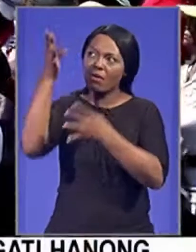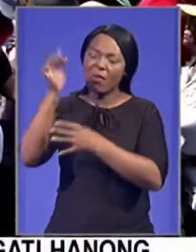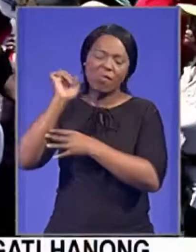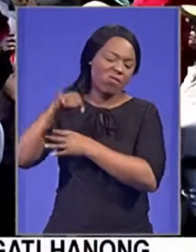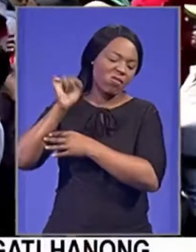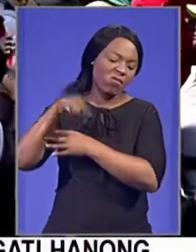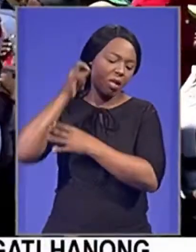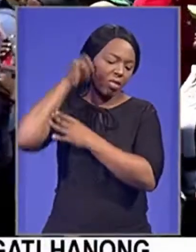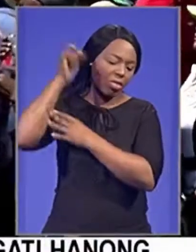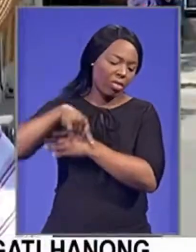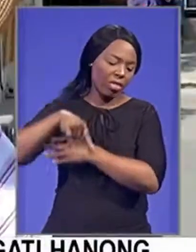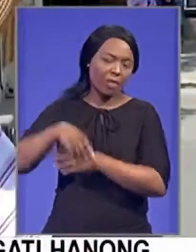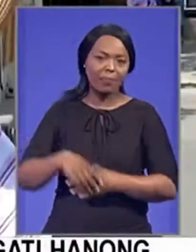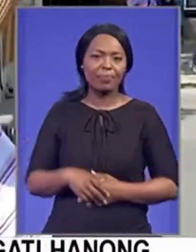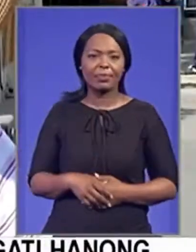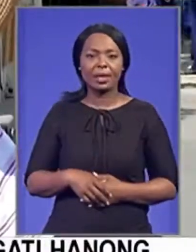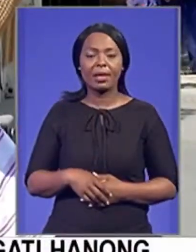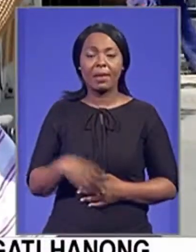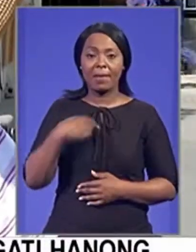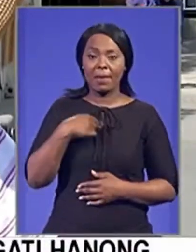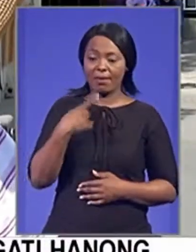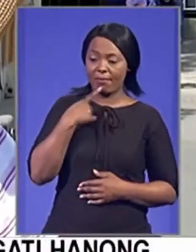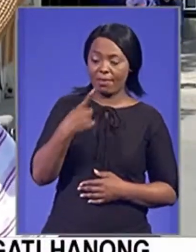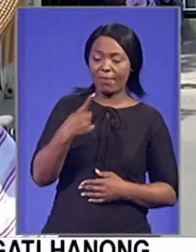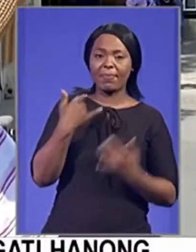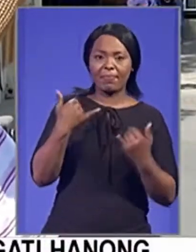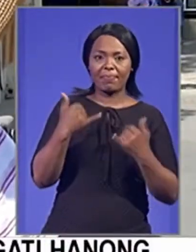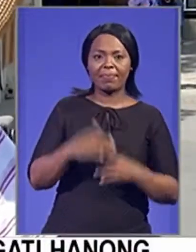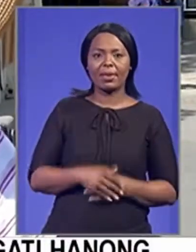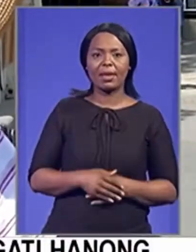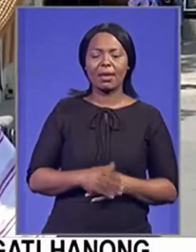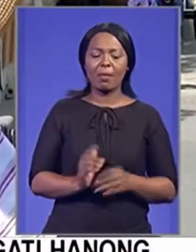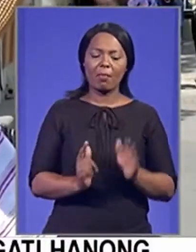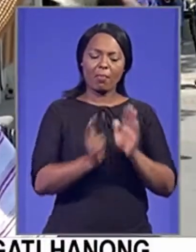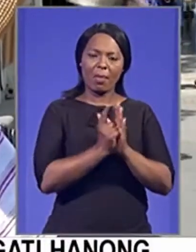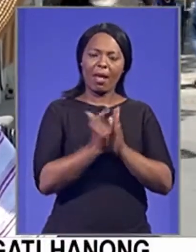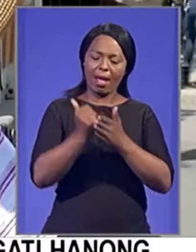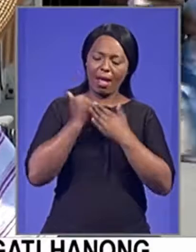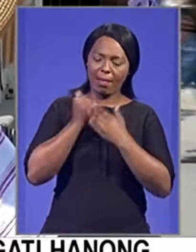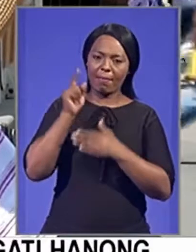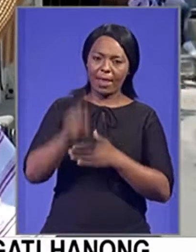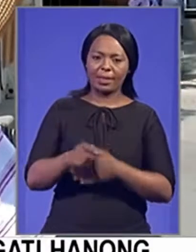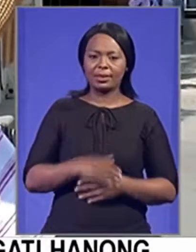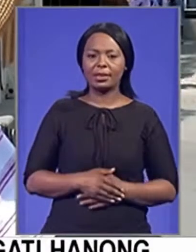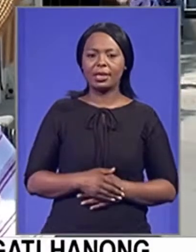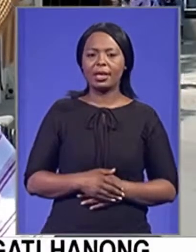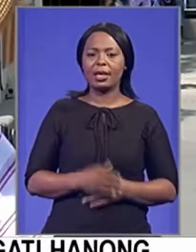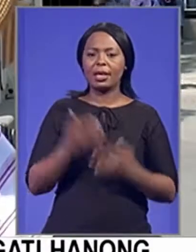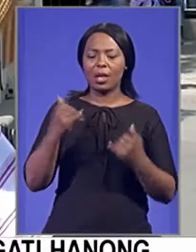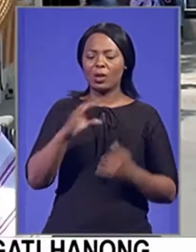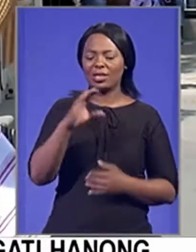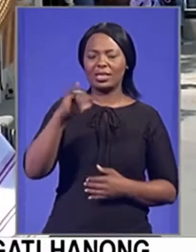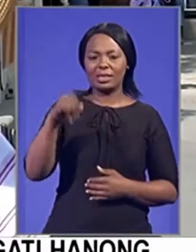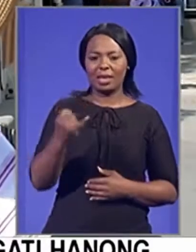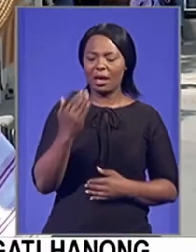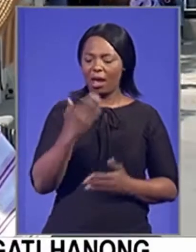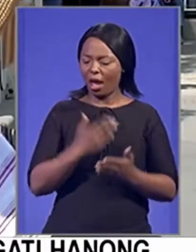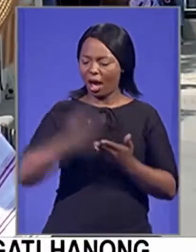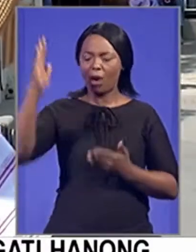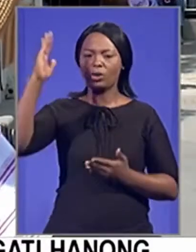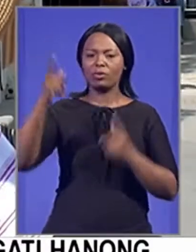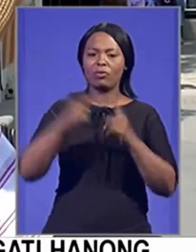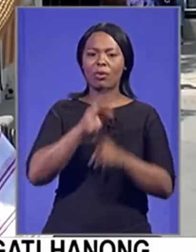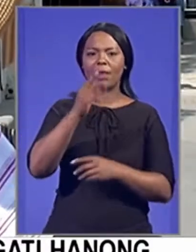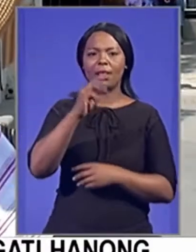yona jwale ke ne ke kopa hore ka nnete molao o go re thuse CJ ya tsamaye ka ga Bethlehem go senyetsa bana ba rona le me ya